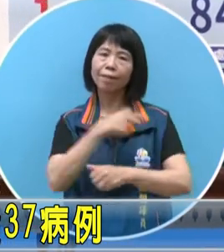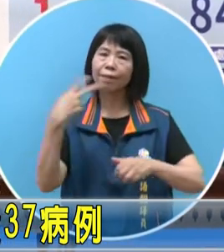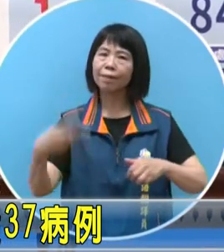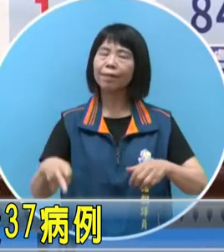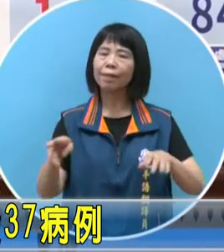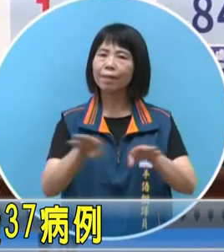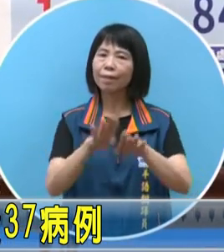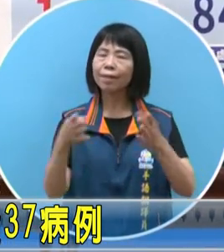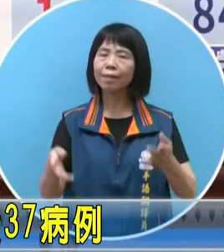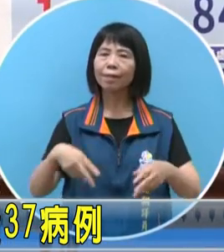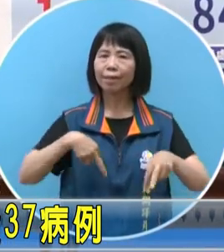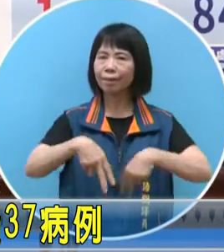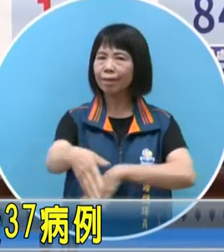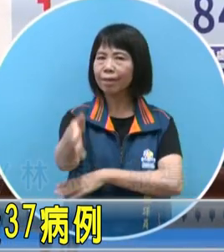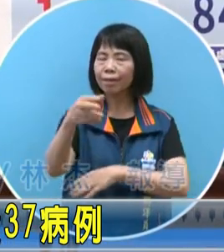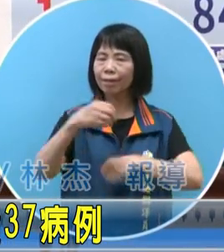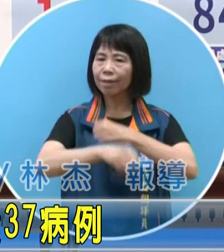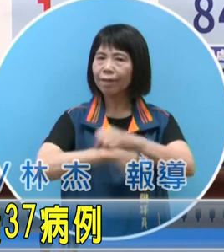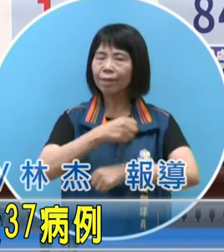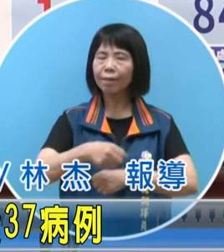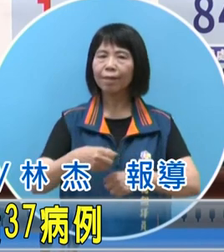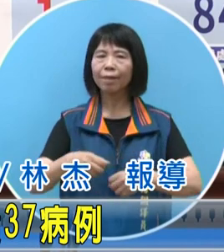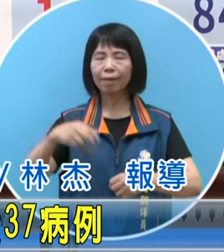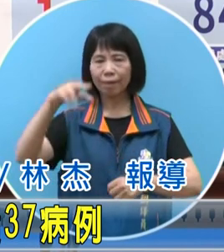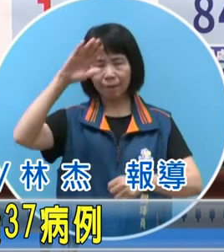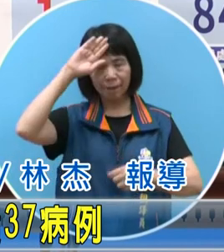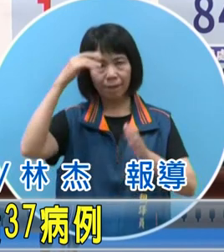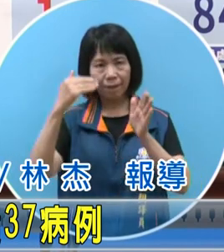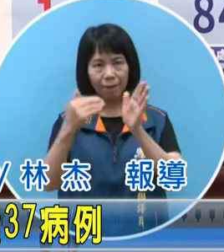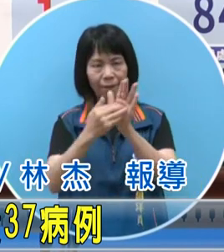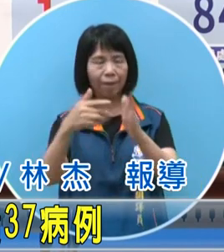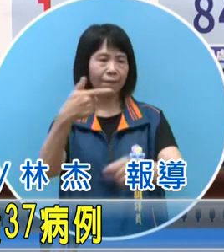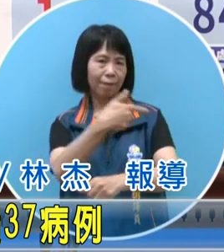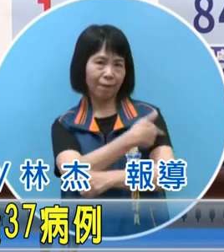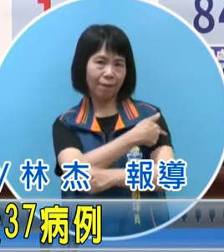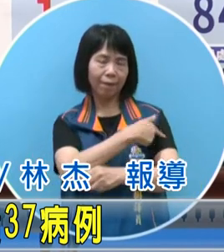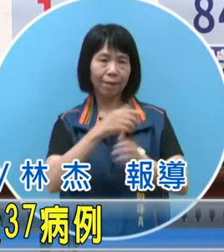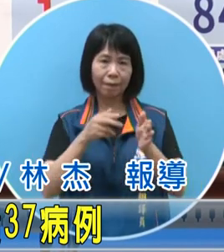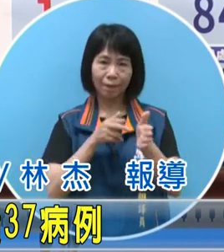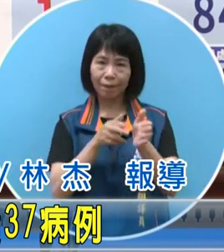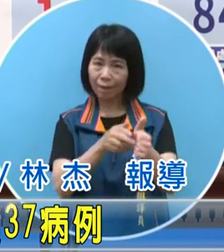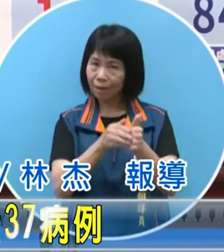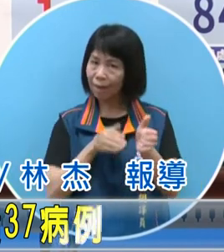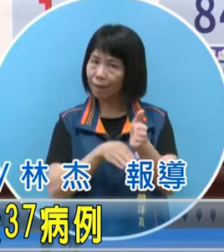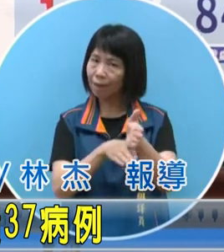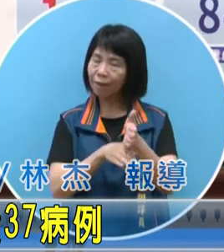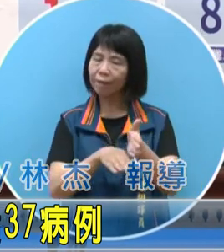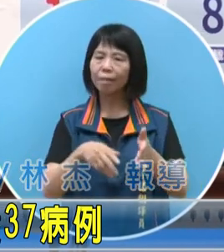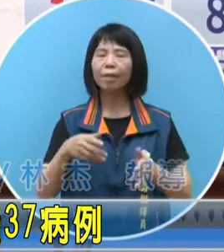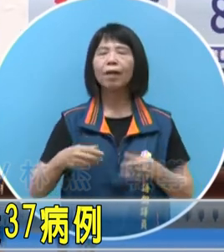是为了自己，也为家庭，甚至于整个大花莲乡亲。记者林杰花莲市采访报道。